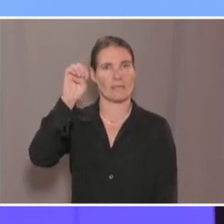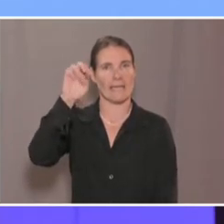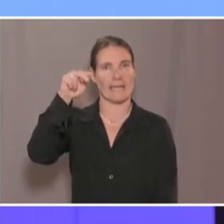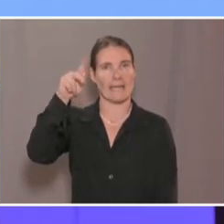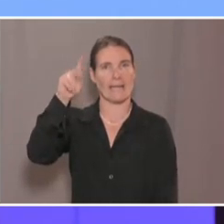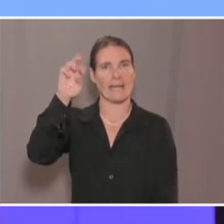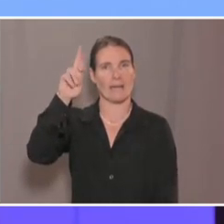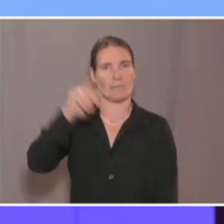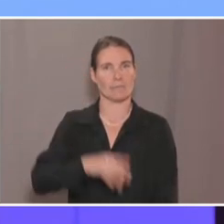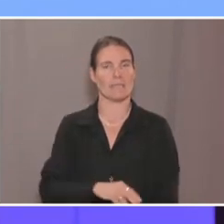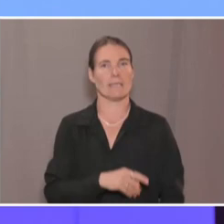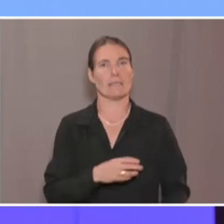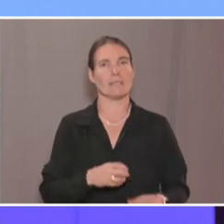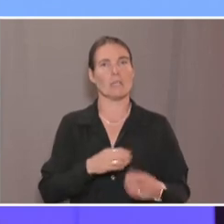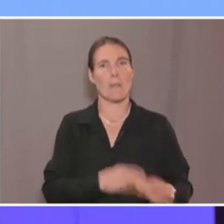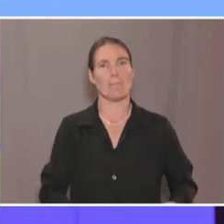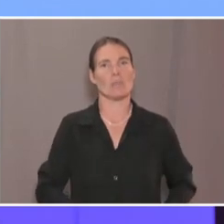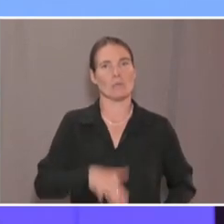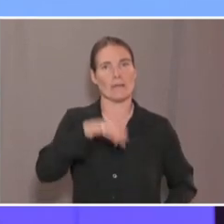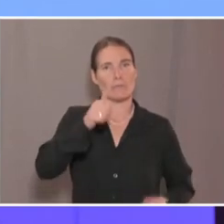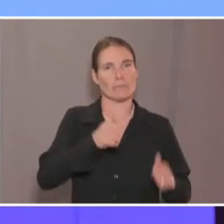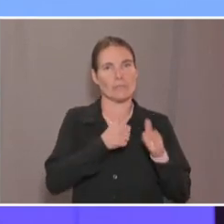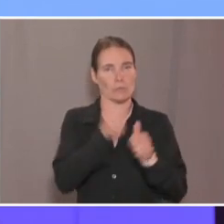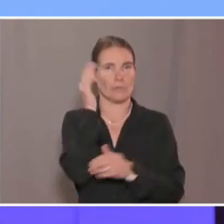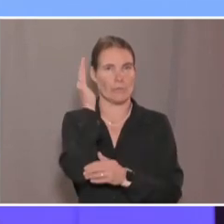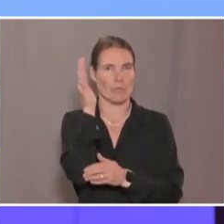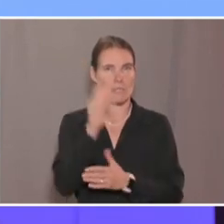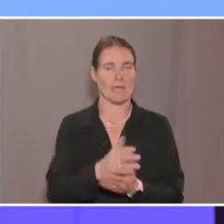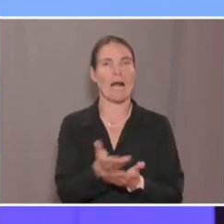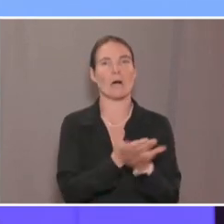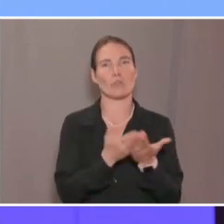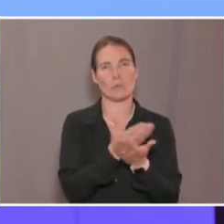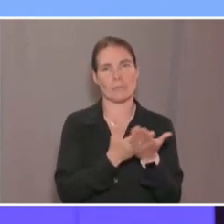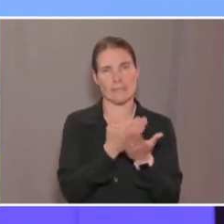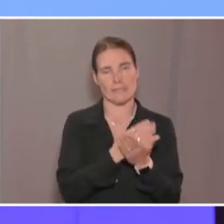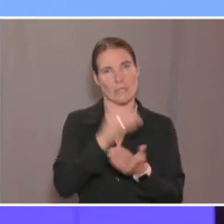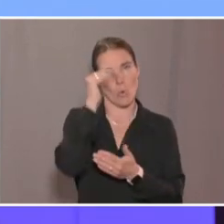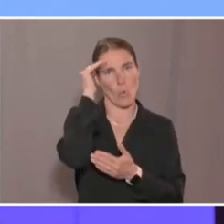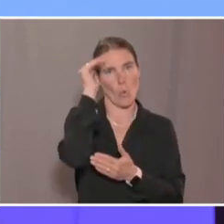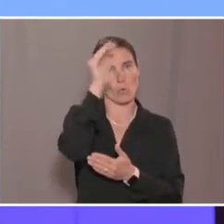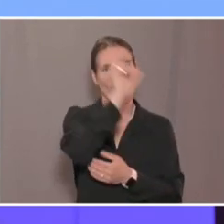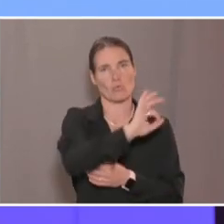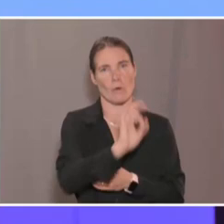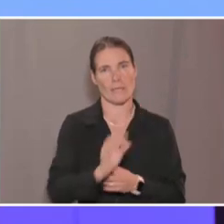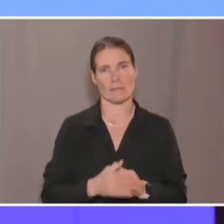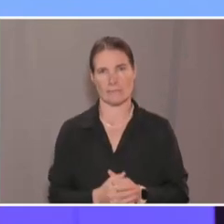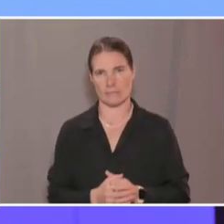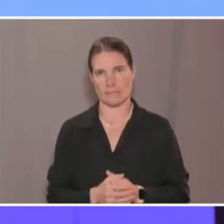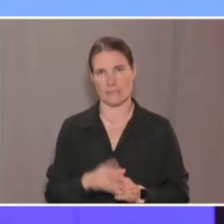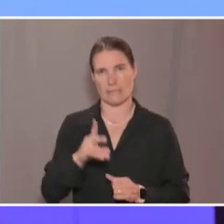unseren gesamten Vortrag zieht. Ausgebildet für das Lehramt an höheren Schulen, übernahm